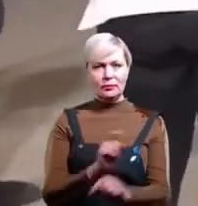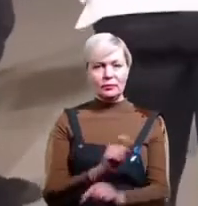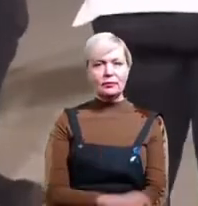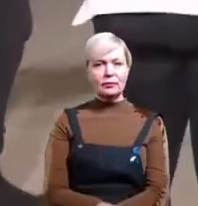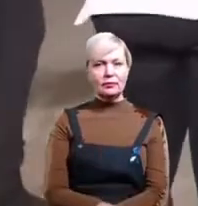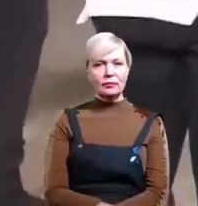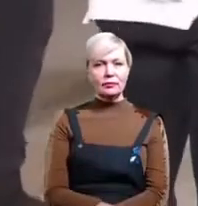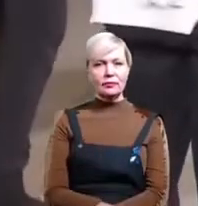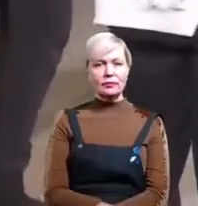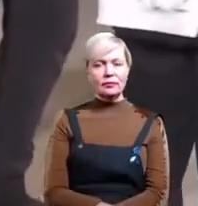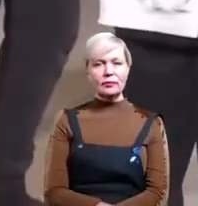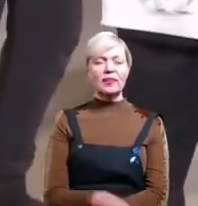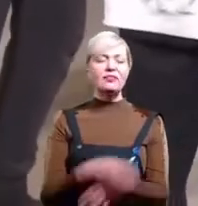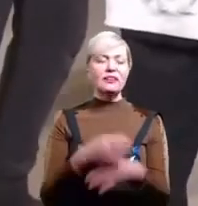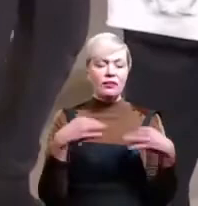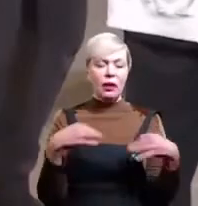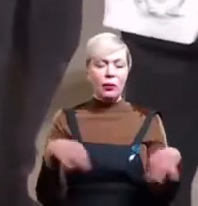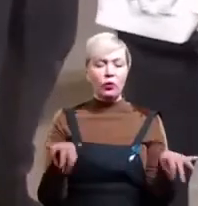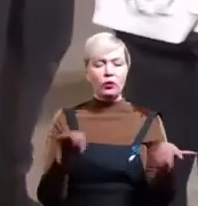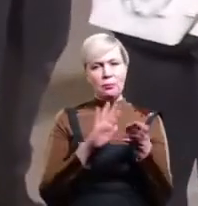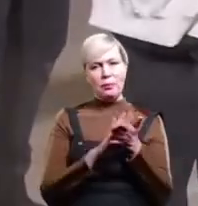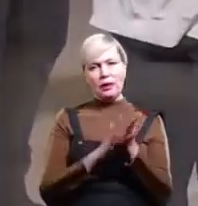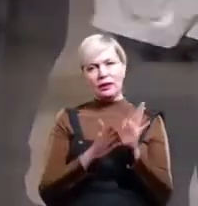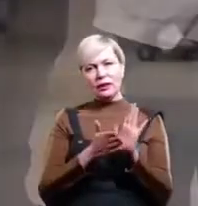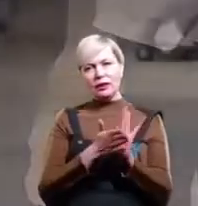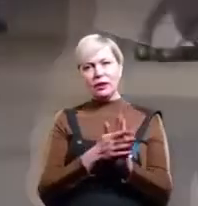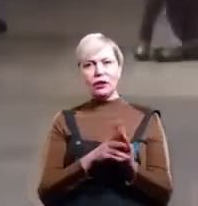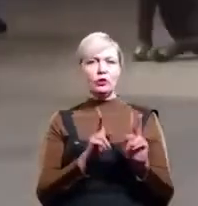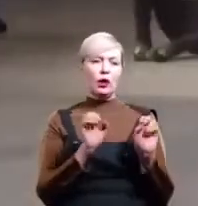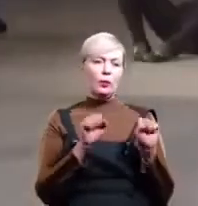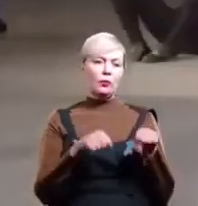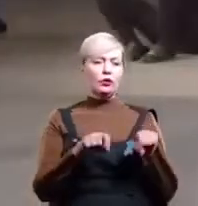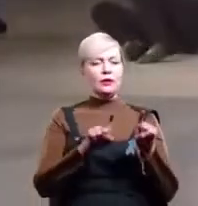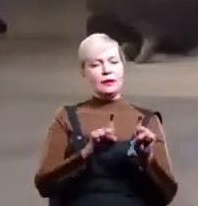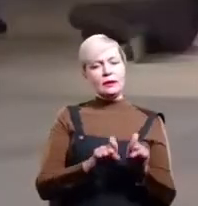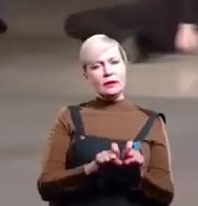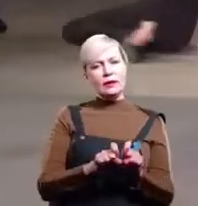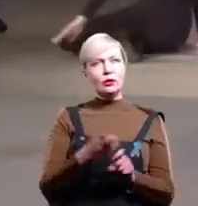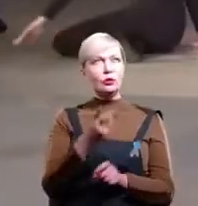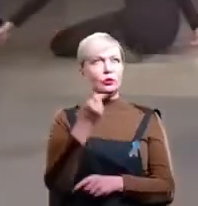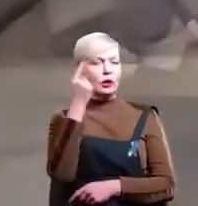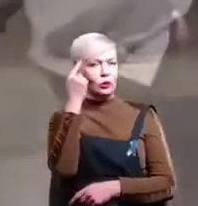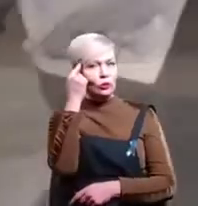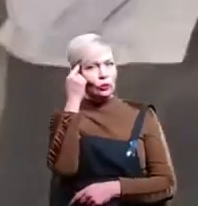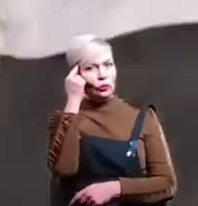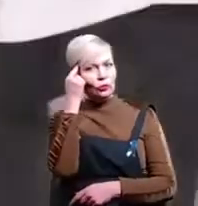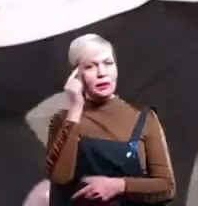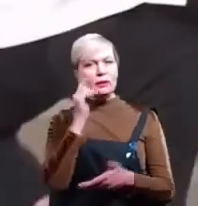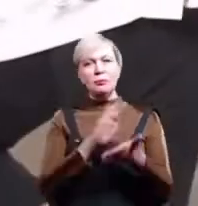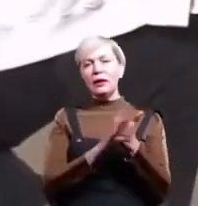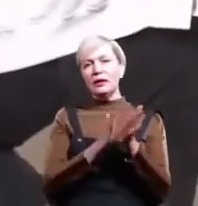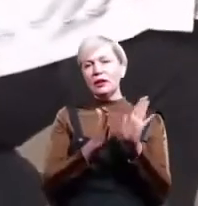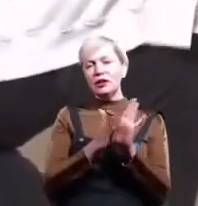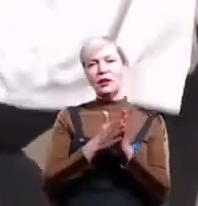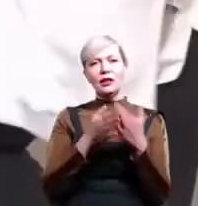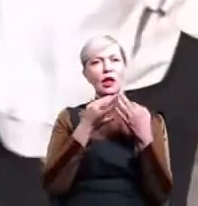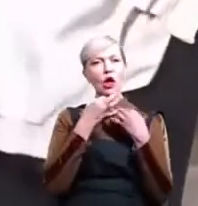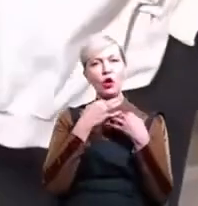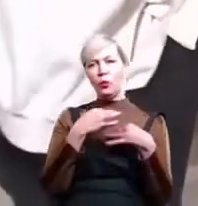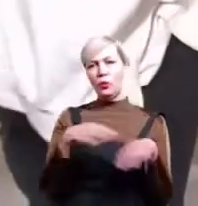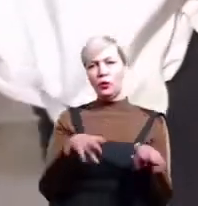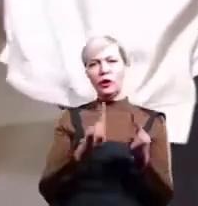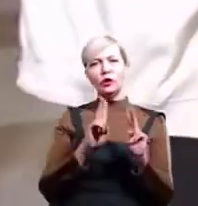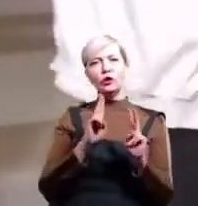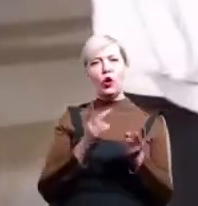в свободном положении, неважно, кто-то может сидеть, кто-то может просто думать, то есть положение любое. Те, кто остаются